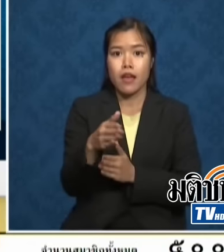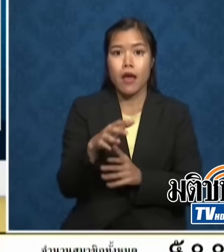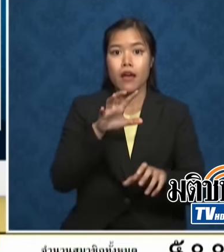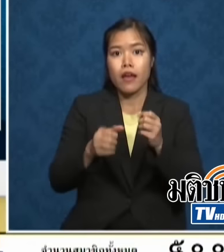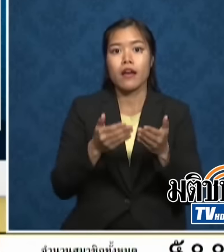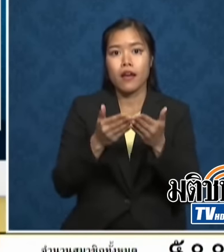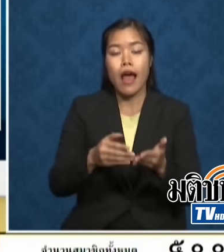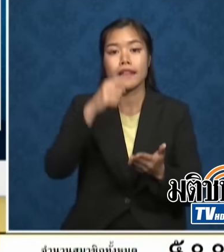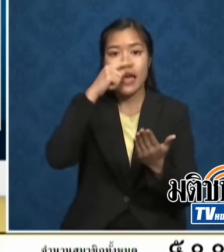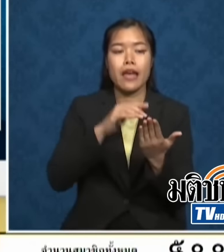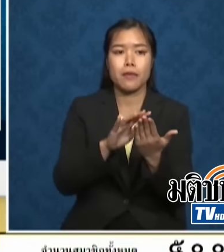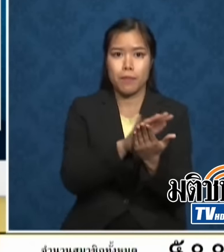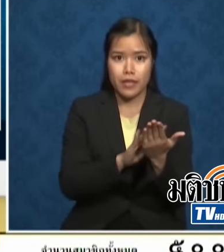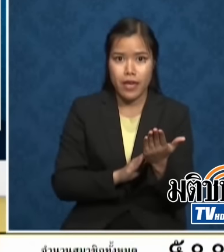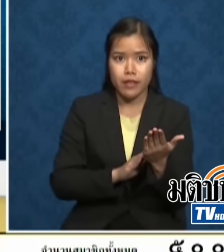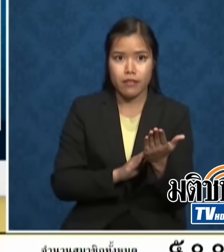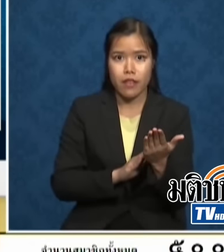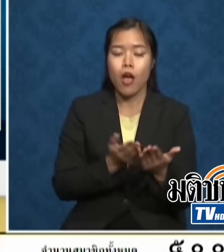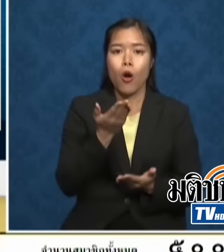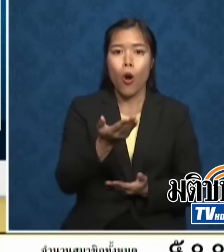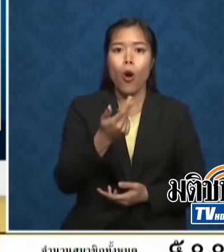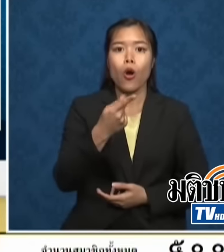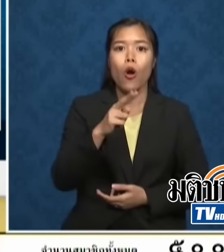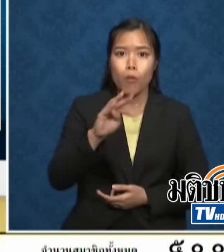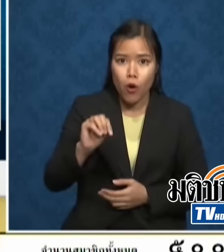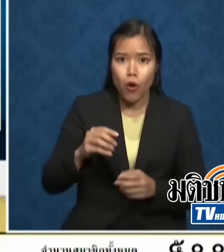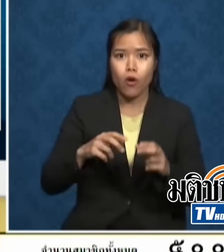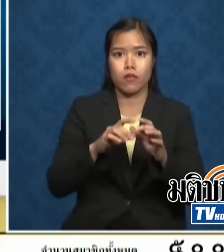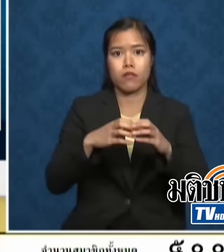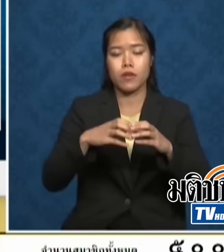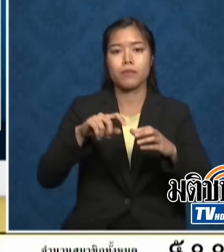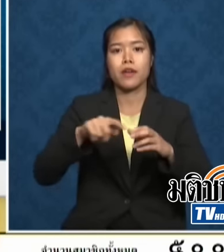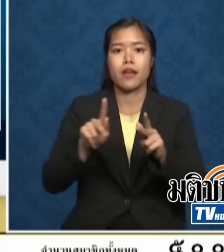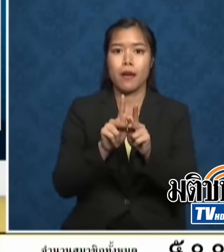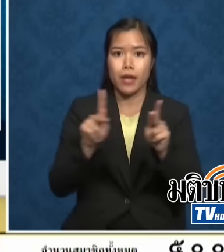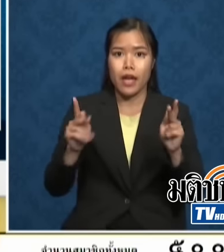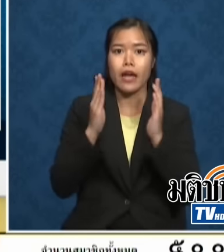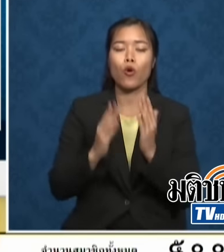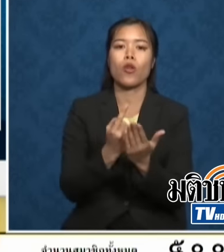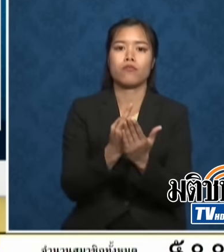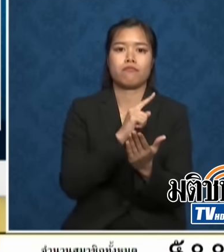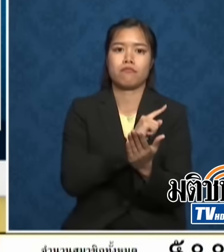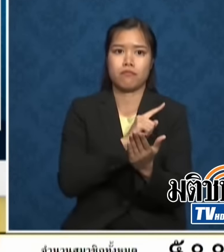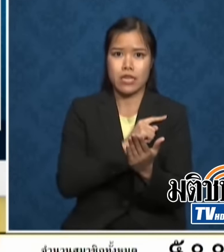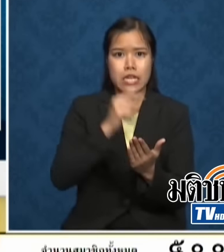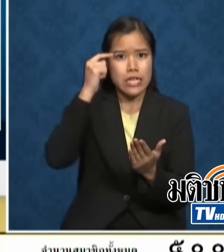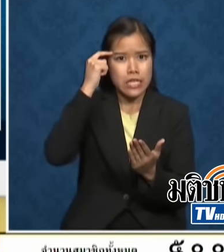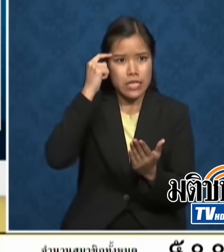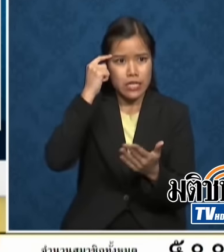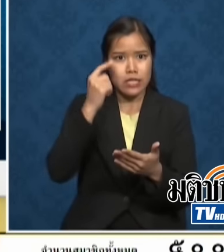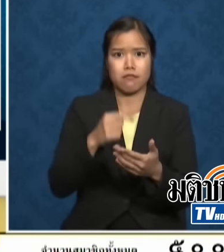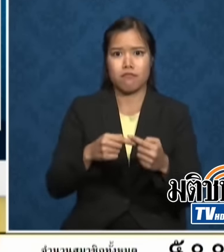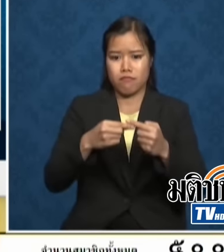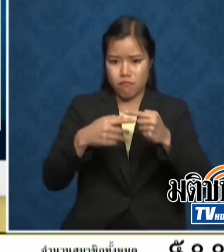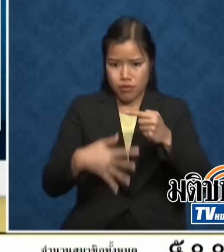ยขอให้กรรมธิการขอให้ครม.ขอให้คนที่มีส่วนเกี่ยวข้องคิดถึง3หลักสำคัญของการทำประมงในประเทศไทย